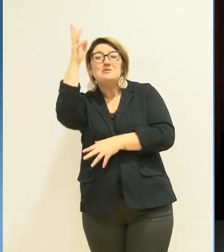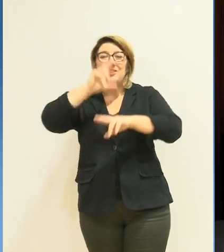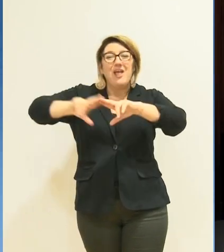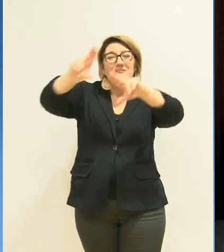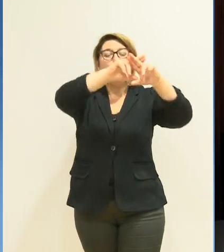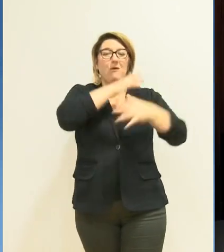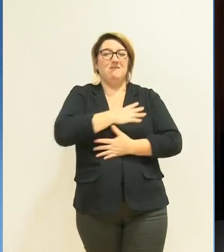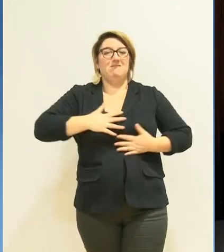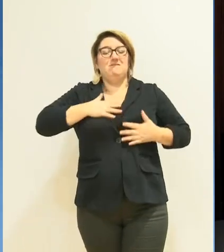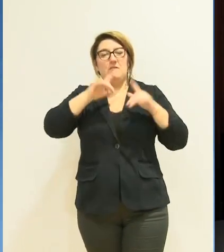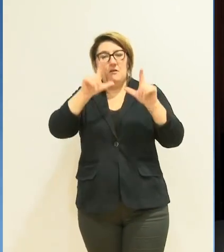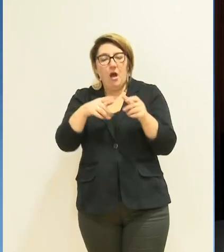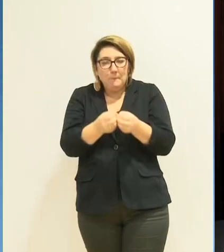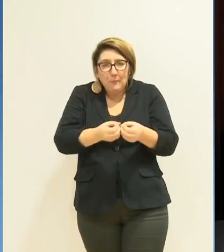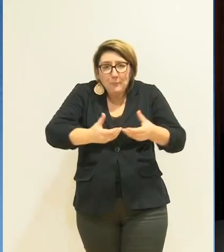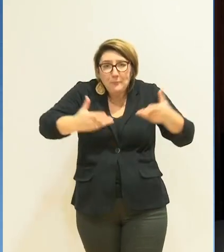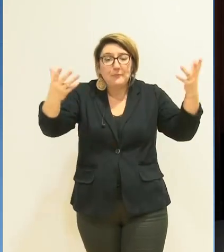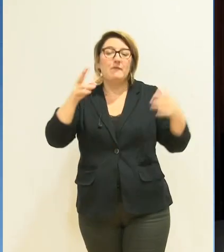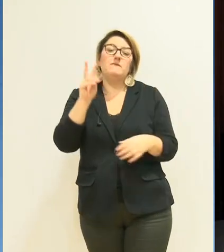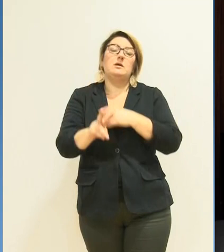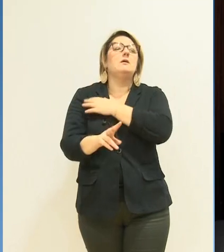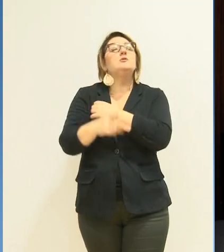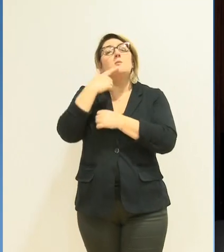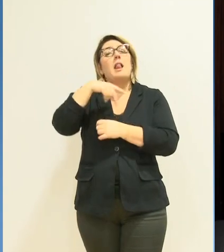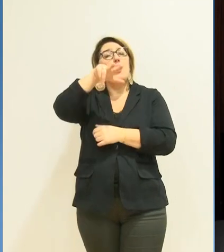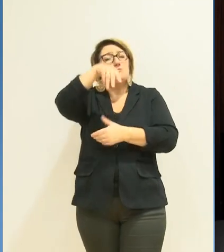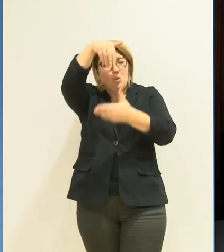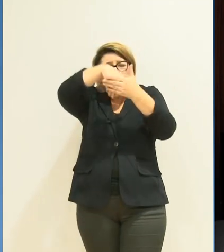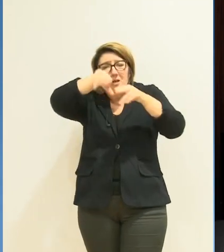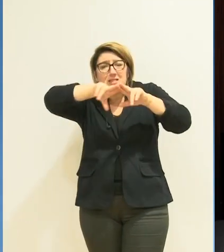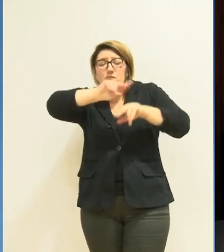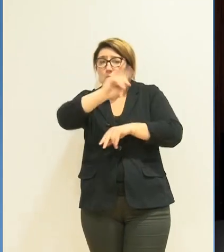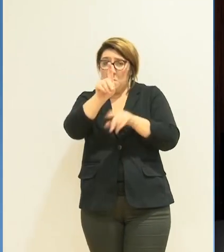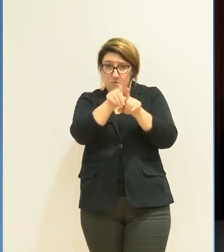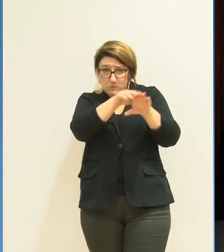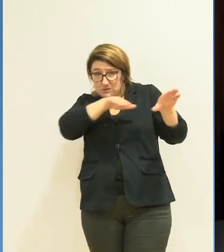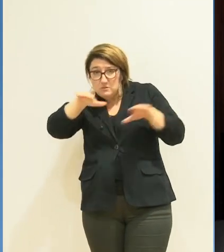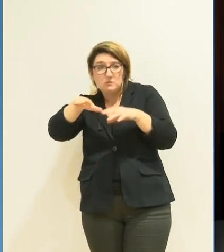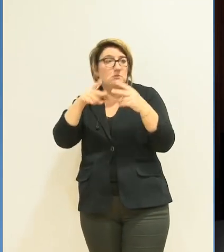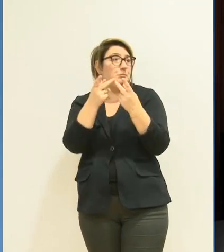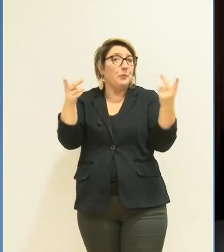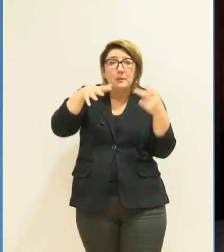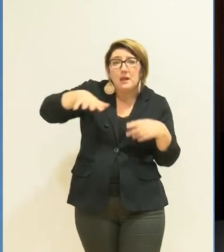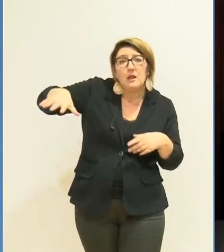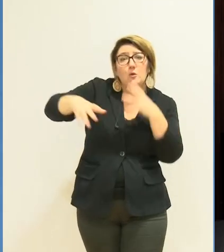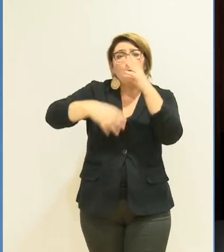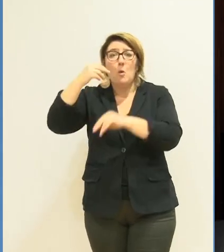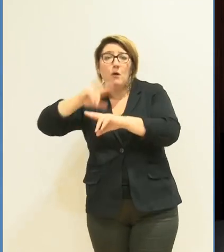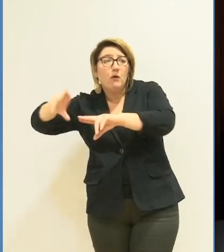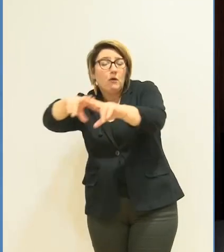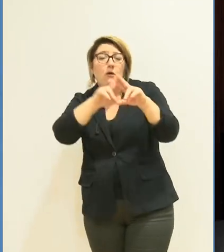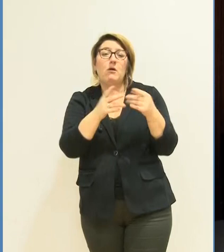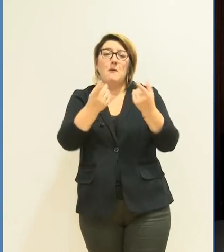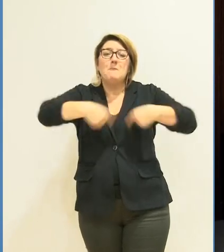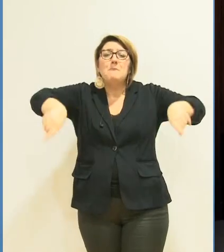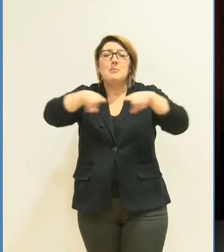qui se faire alors surtout alors pas simplement les travaux dans les logements à c'est pas que ça mais il ya aussi tous les espaces publics il ya aussi la place du marché qui